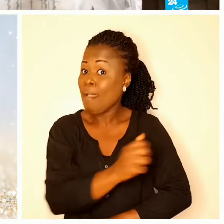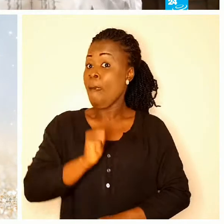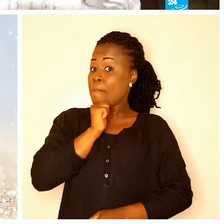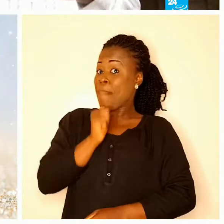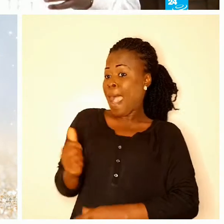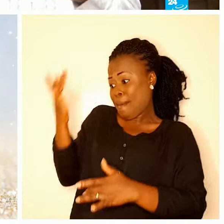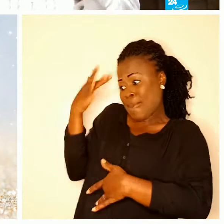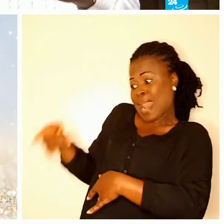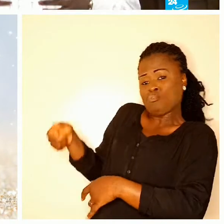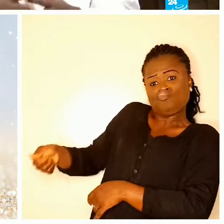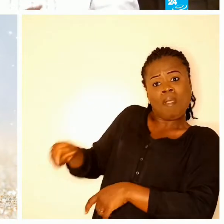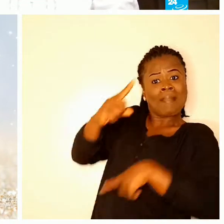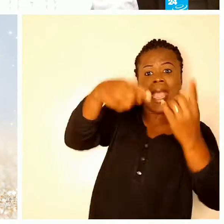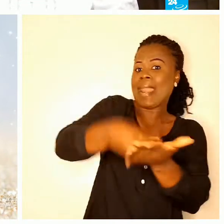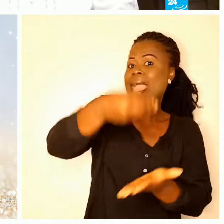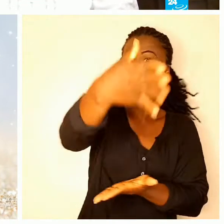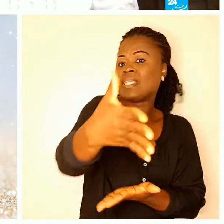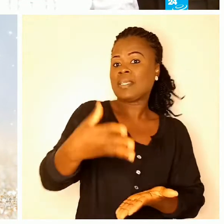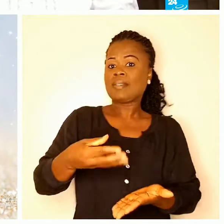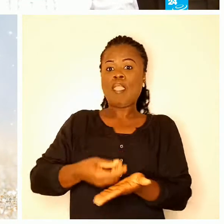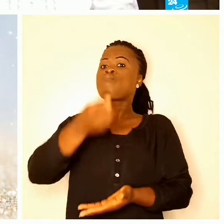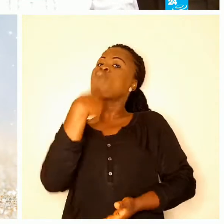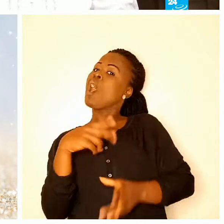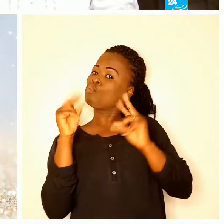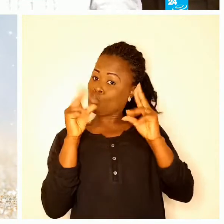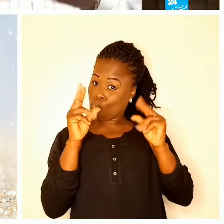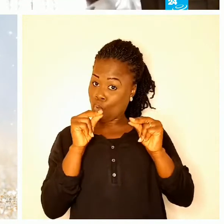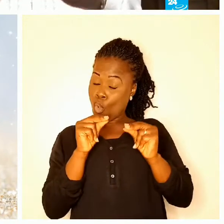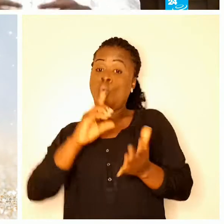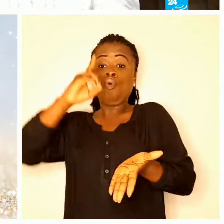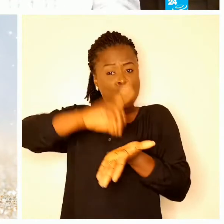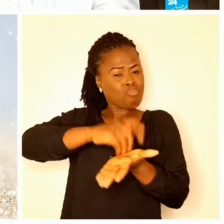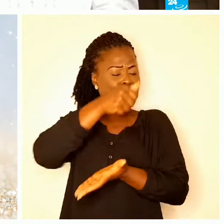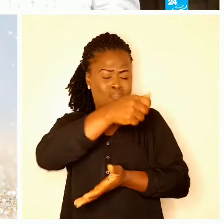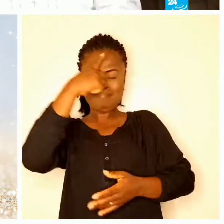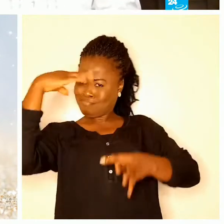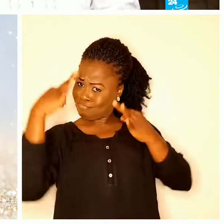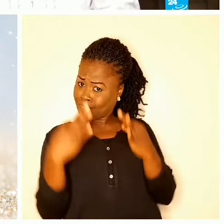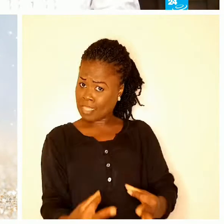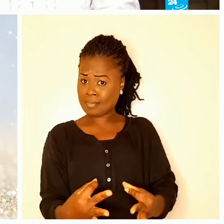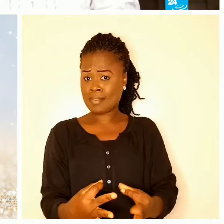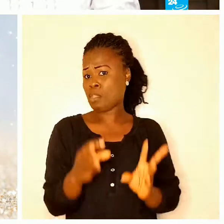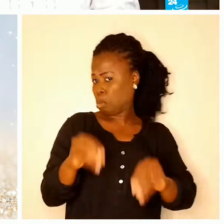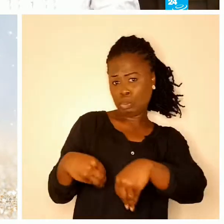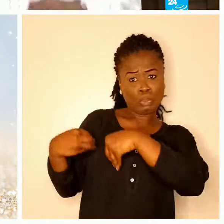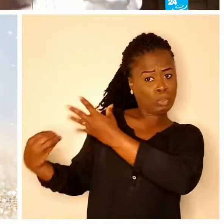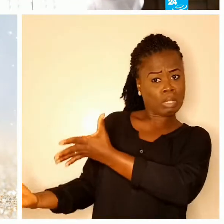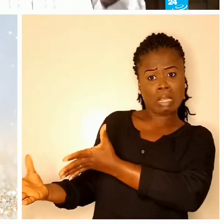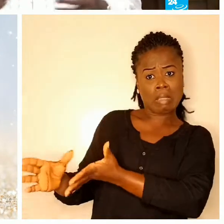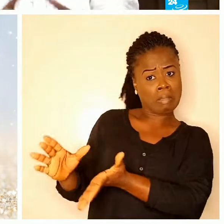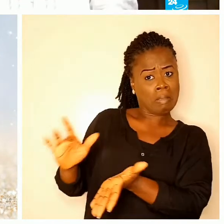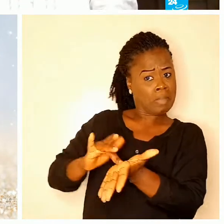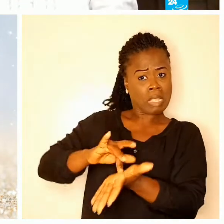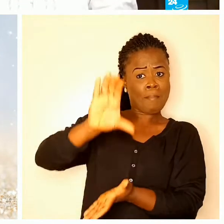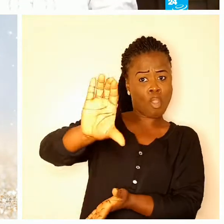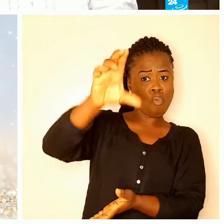et les professionnels ont décidé donc d'appliquer cette molécule dès l'apparition des